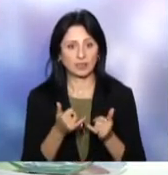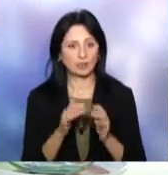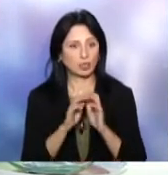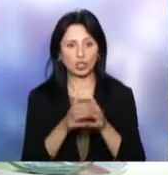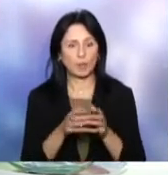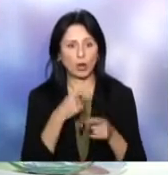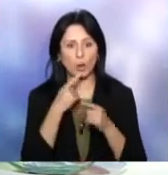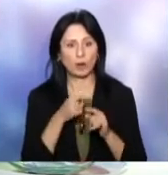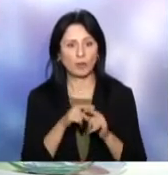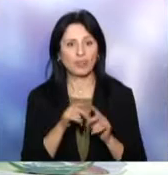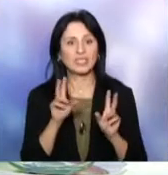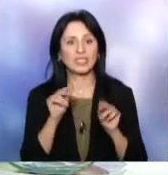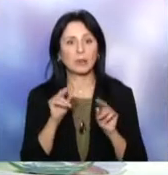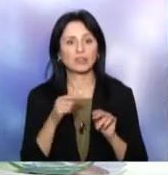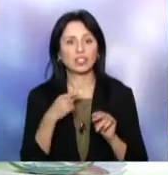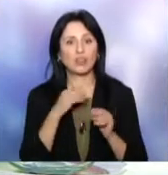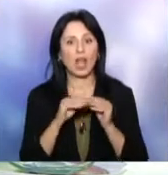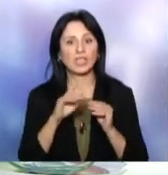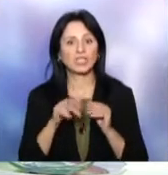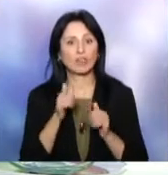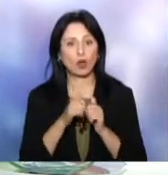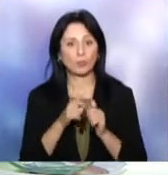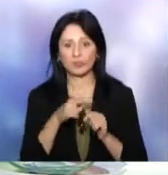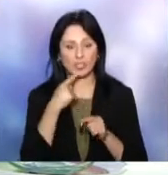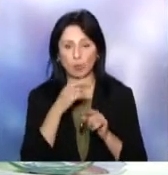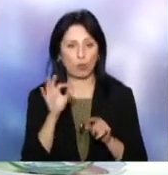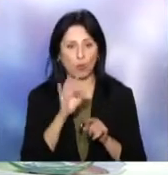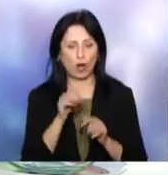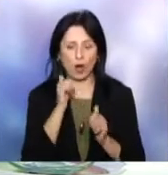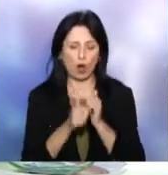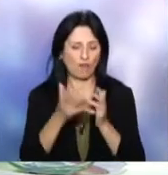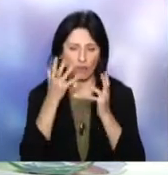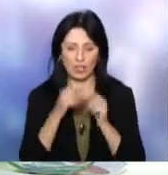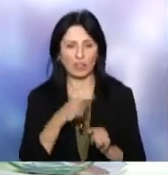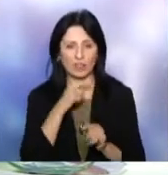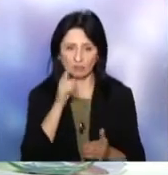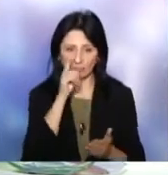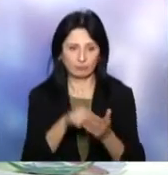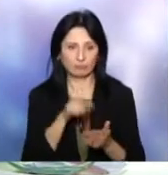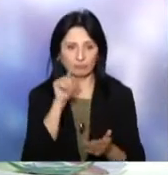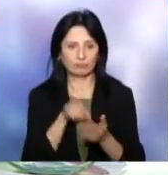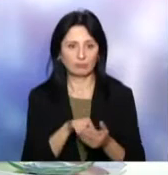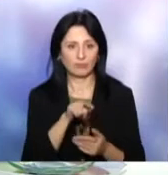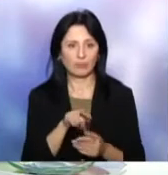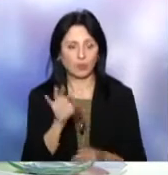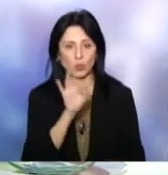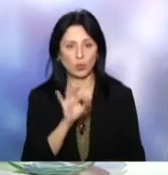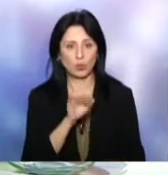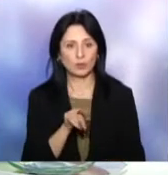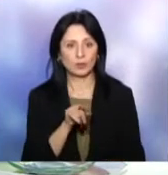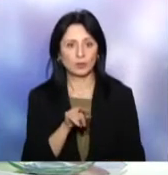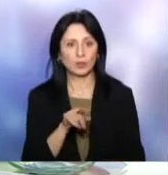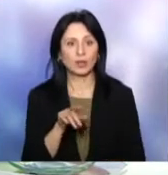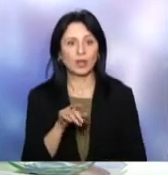მსოფლიო საუბრობს და საბედნიეროდ ჩვენ 10 წელია ყოველ შემთხვევაში ვსაუბრობთ. 10 წელი ყოველ წელს ამაზე ვსაუბრობთ,